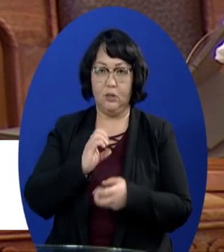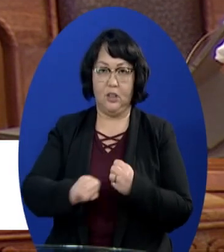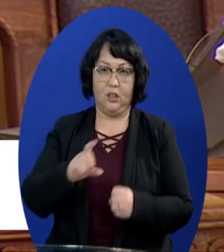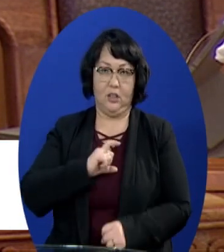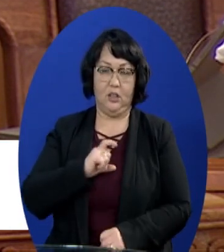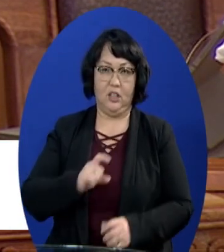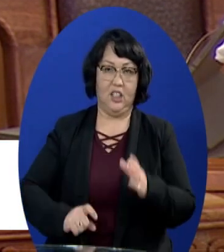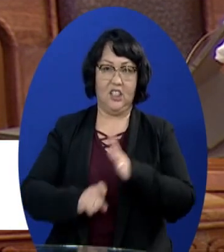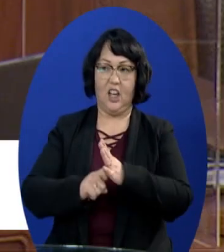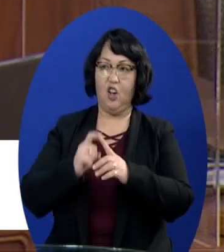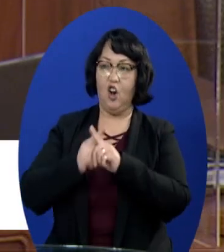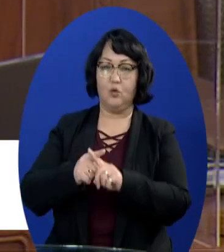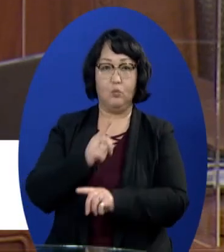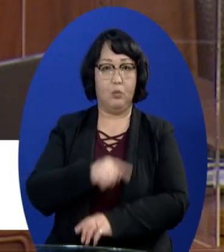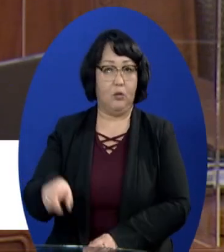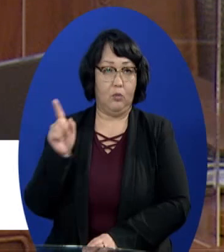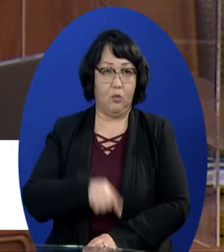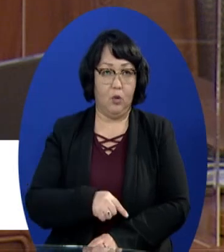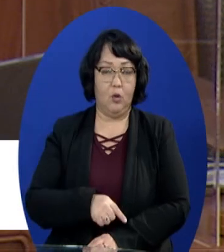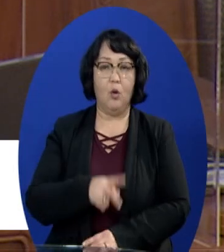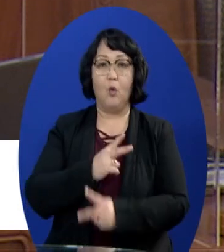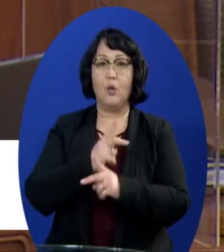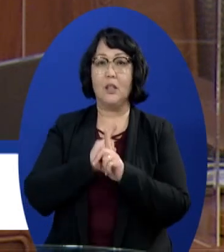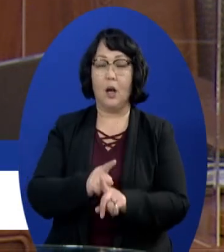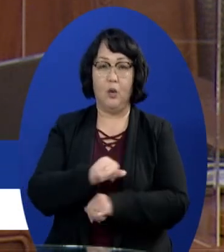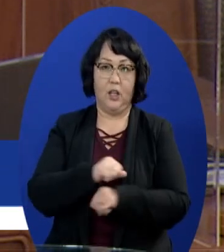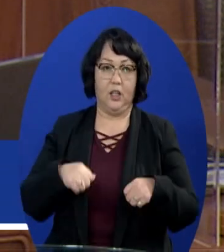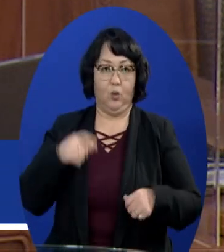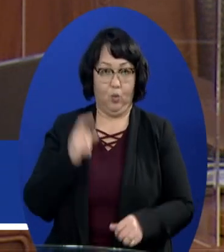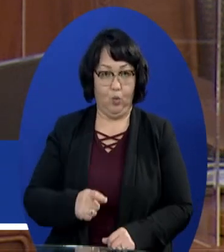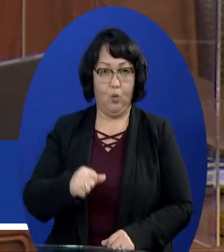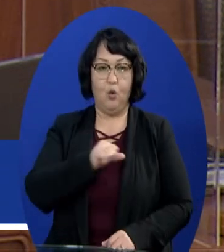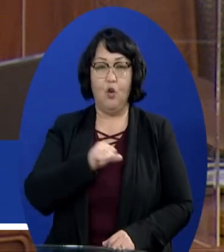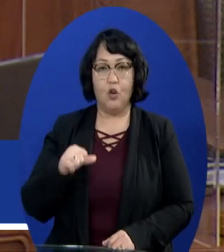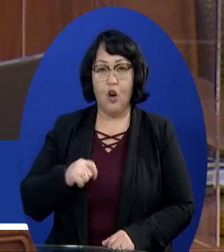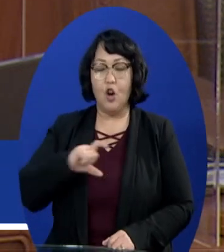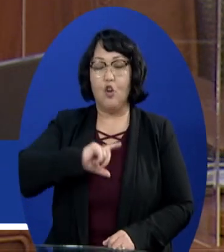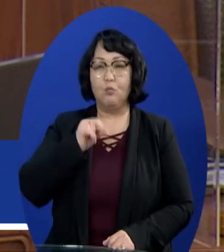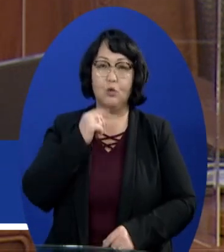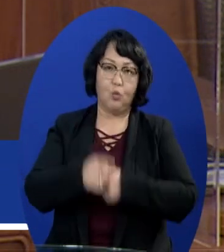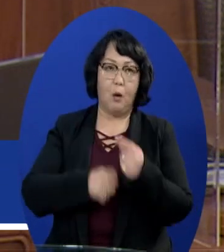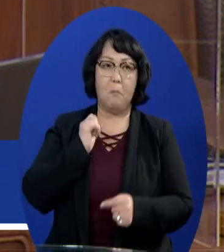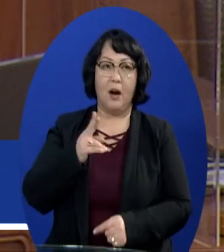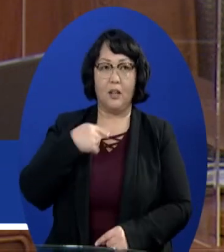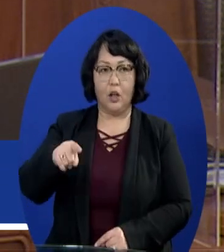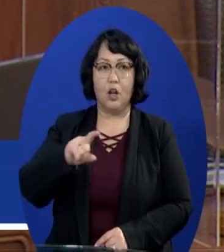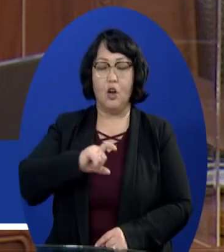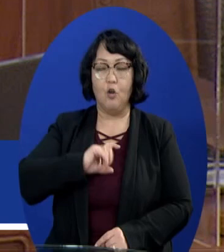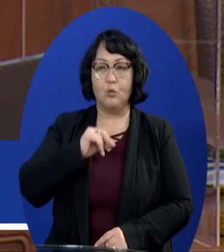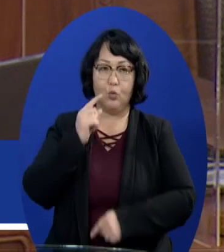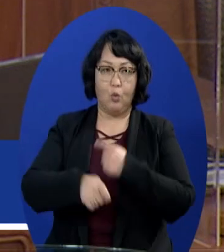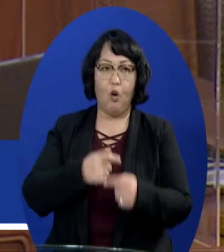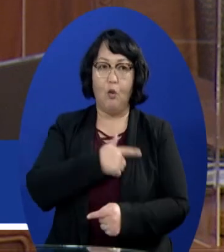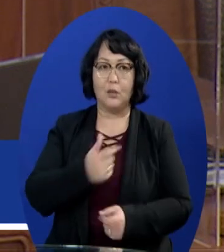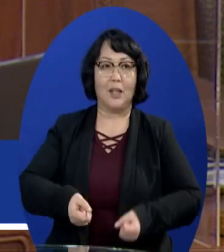бол хязгаарлаж болохгүй. Энэ хуулиар бол иргэн хүн өөрийнхөө өмчийн талаар, банкныхаа тэр өмчийн талаар гомдол гарах хэрэггүй, зөвхөн нэхэмжлэл гарна